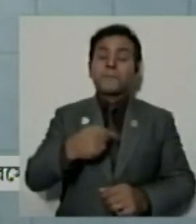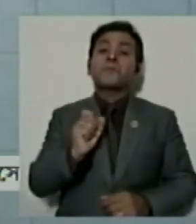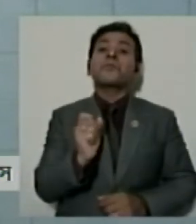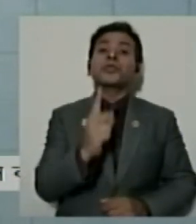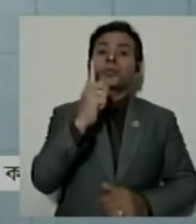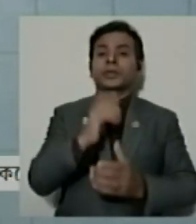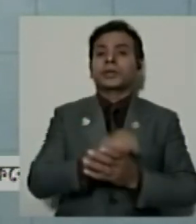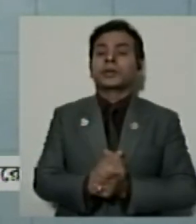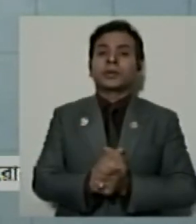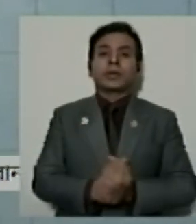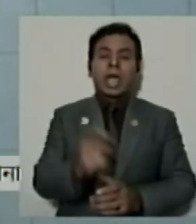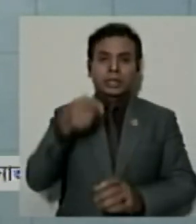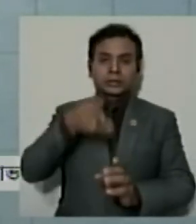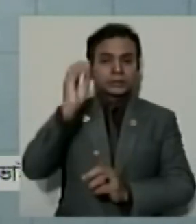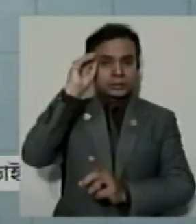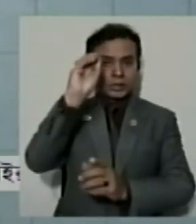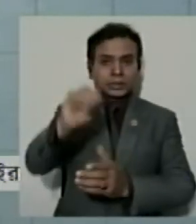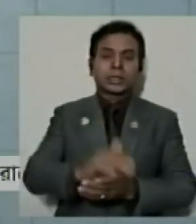বাড়িয়েছি। আমাদের আজকে